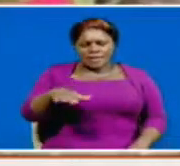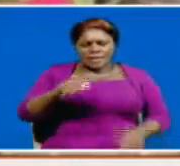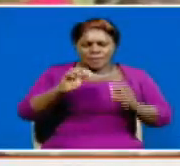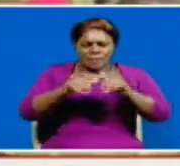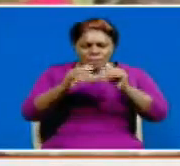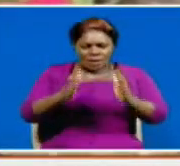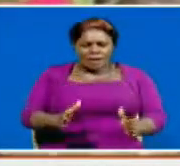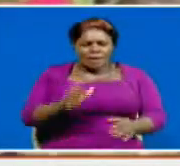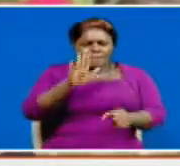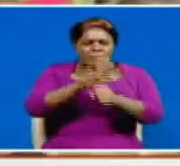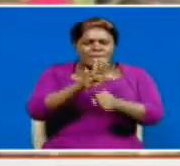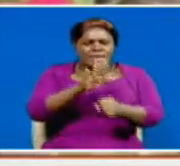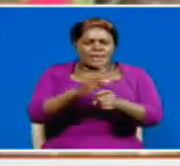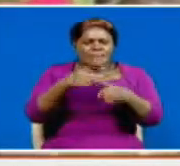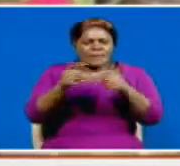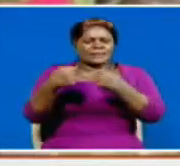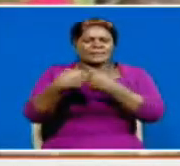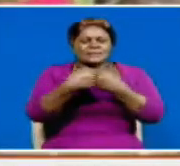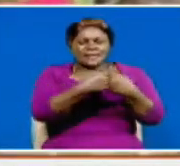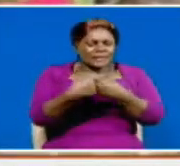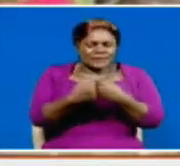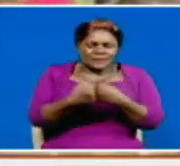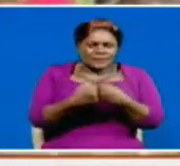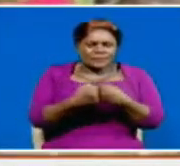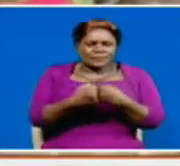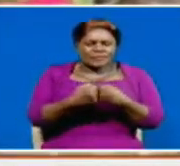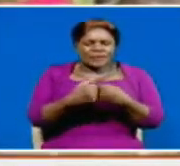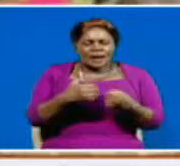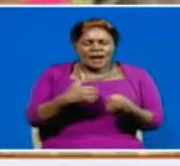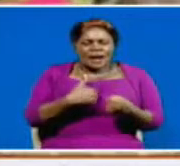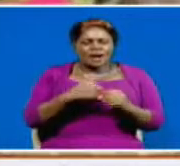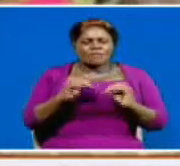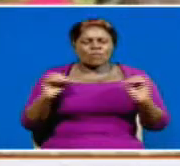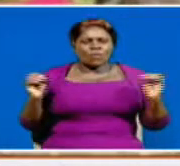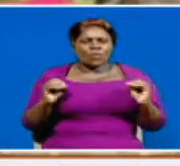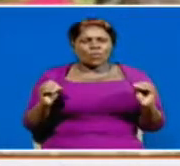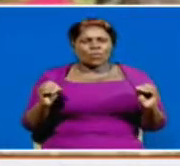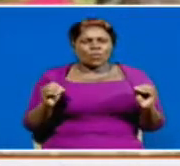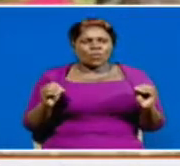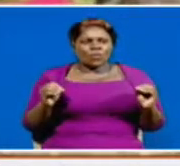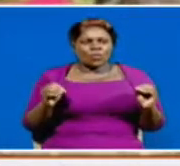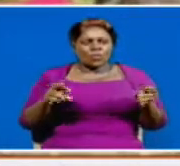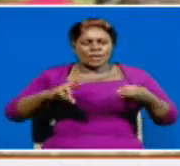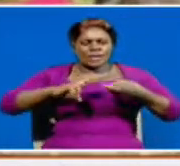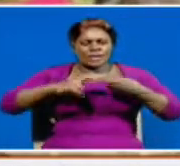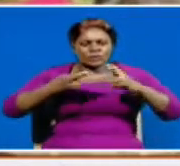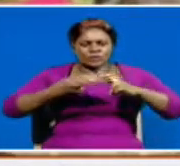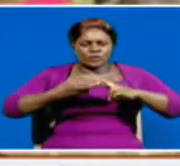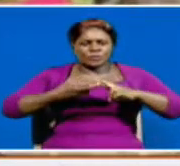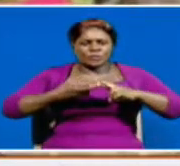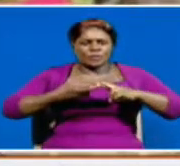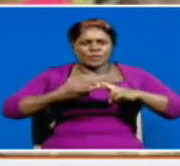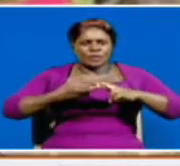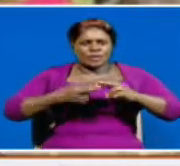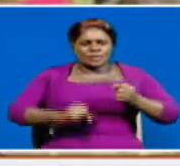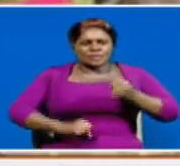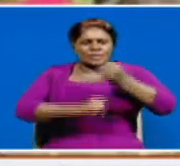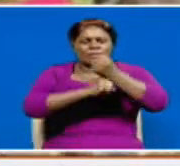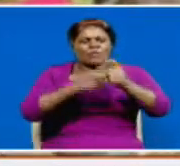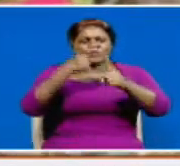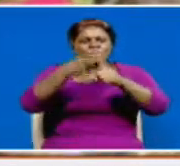ni wengi, lakini changamoto imekuwa kwamba tumekosa ule uhusiano ama ile support kutoka